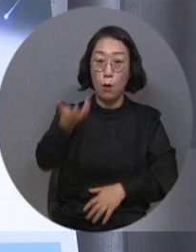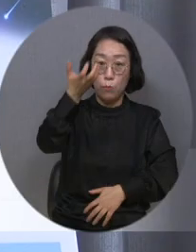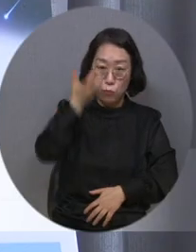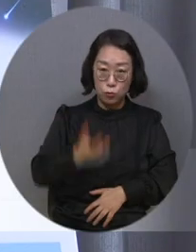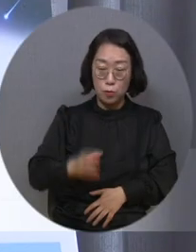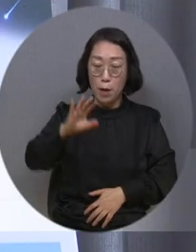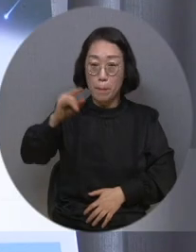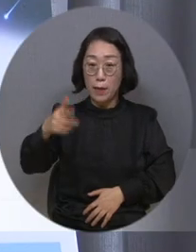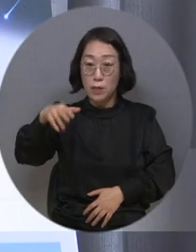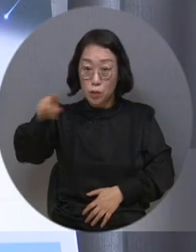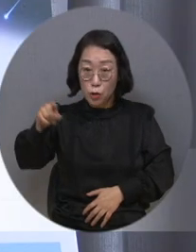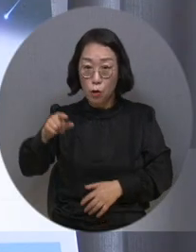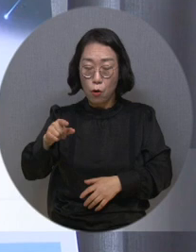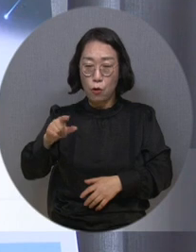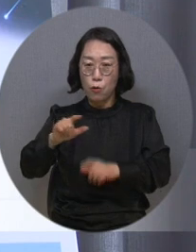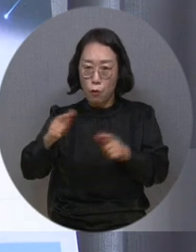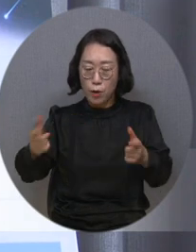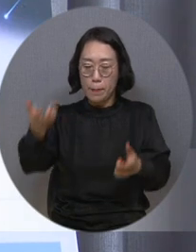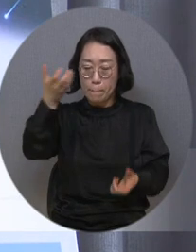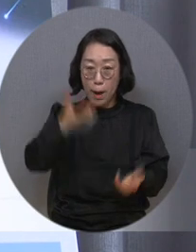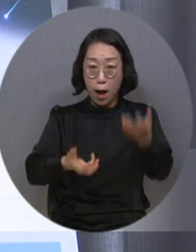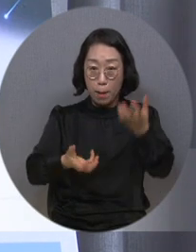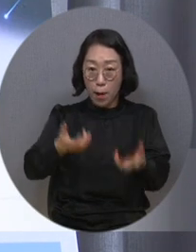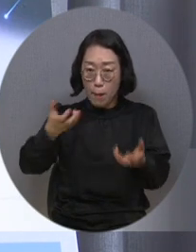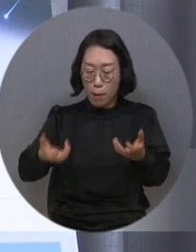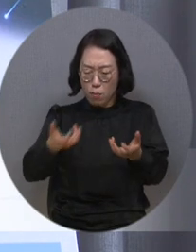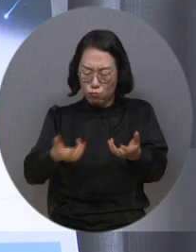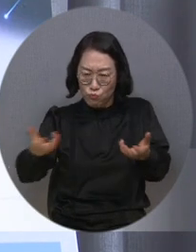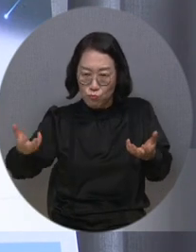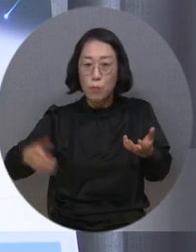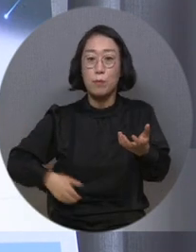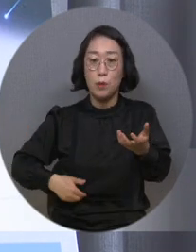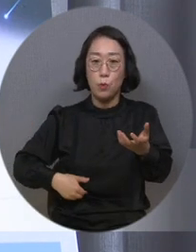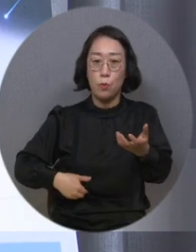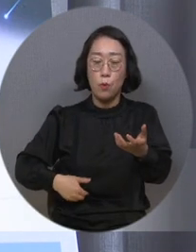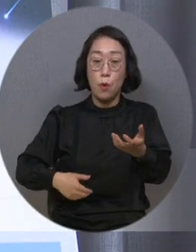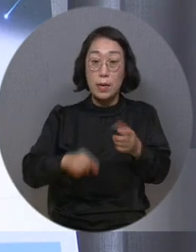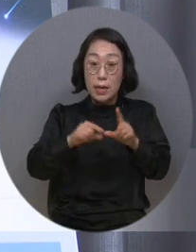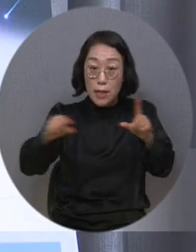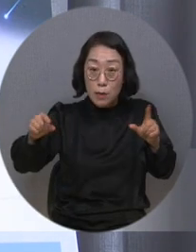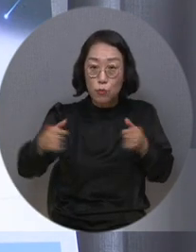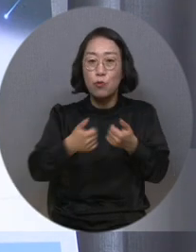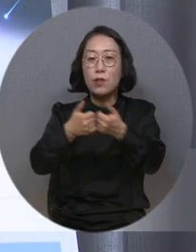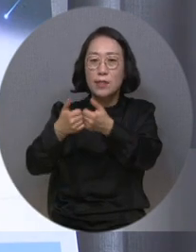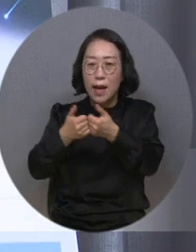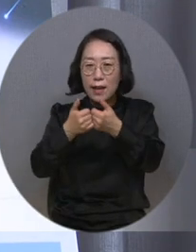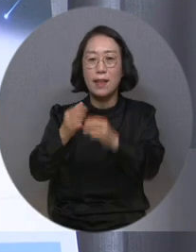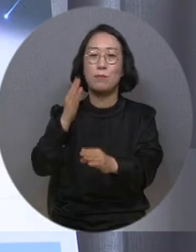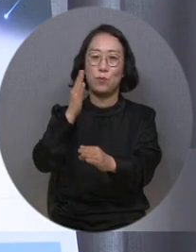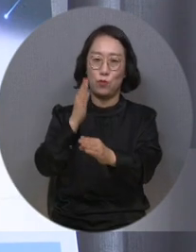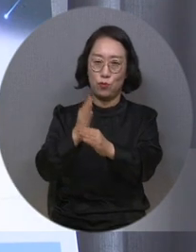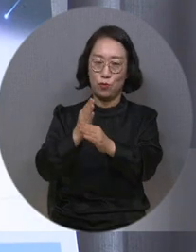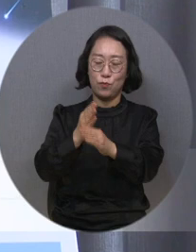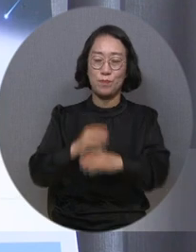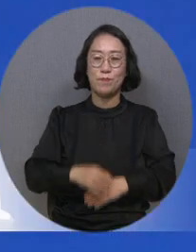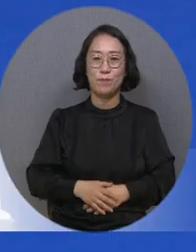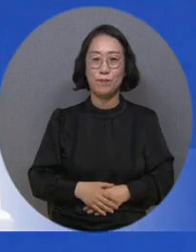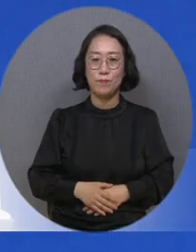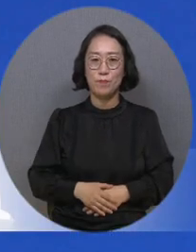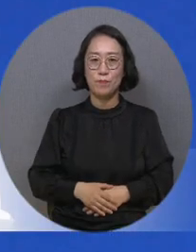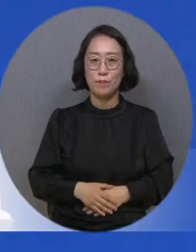기업, 스타트 기업도 유치가 필요한 것이고요. 몇개 기업들은 상당 부분까지 진행이 되고 있다. 이렇게 말씀드릴 수가